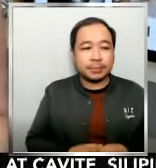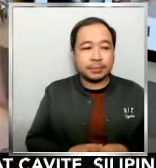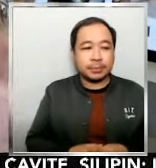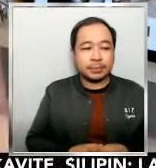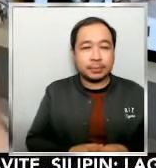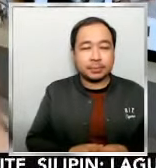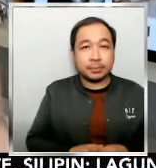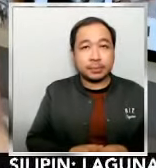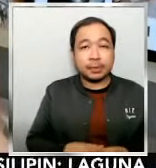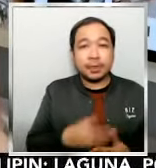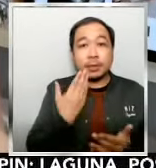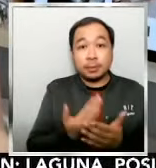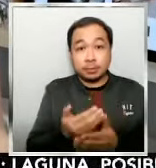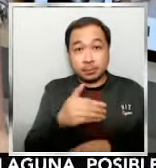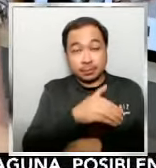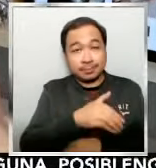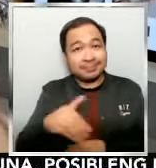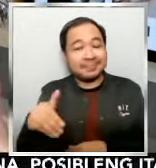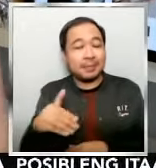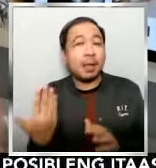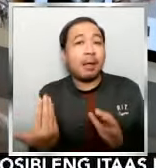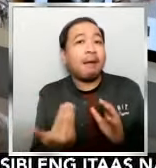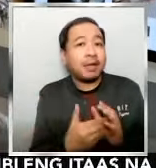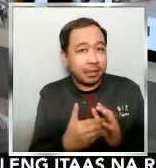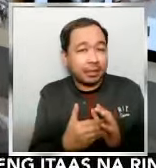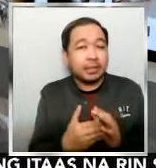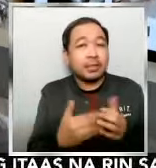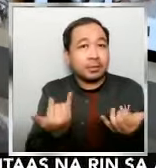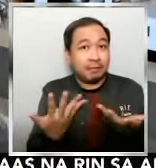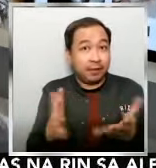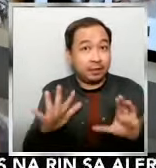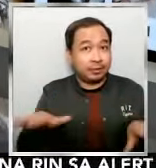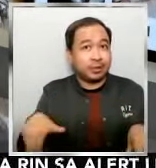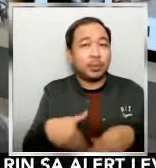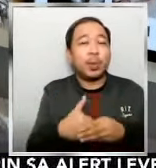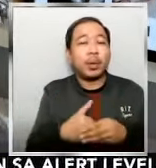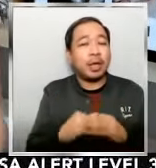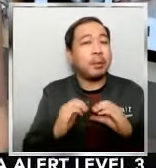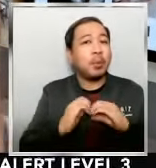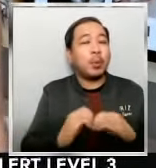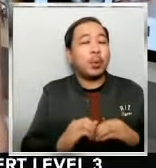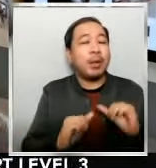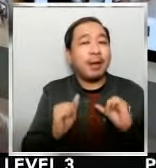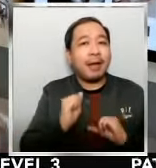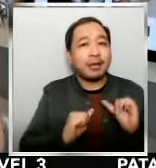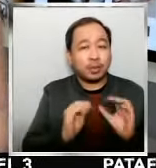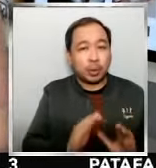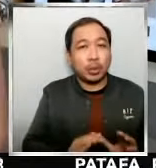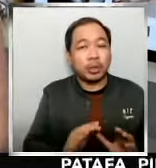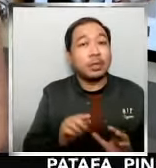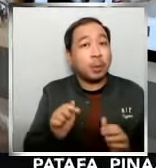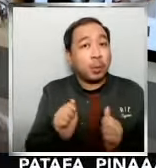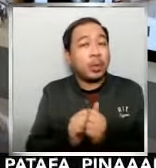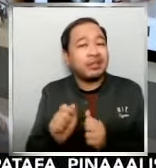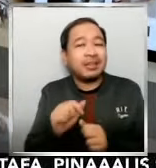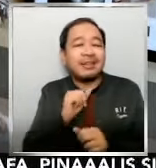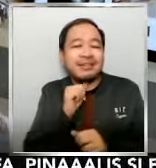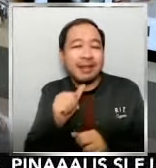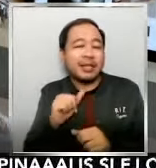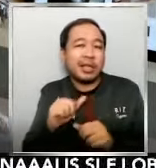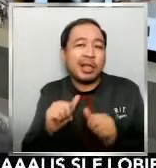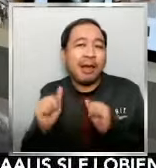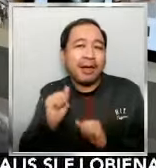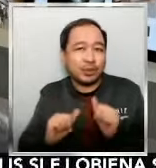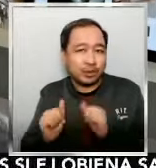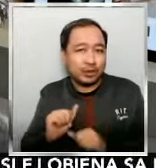Good evening again, mga kapuso. Ikinasal na si kapuso actor Migo Adeser with his non-showbiz partner sa Hong Kong. Ang